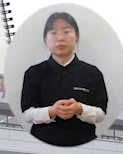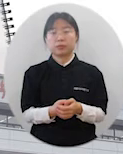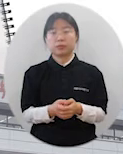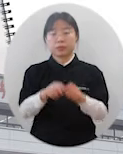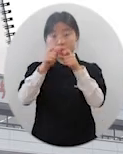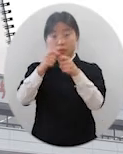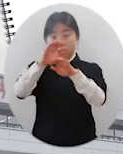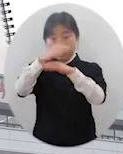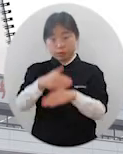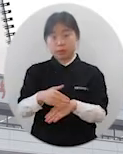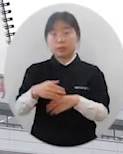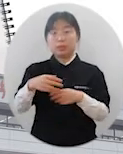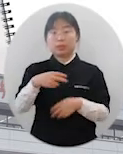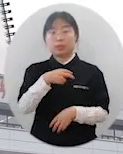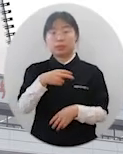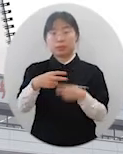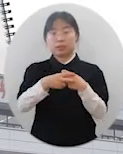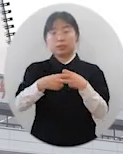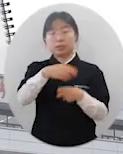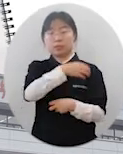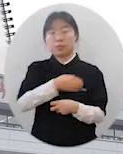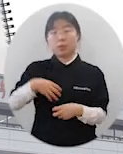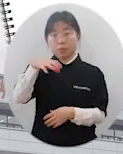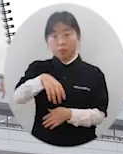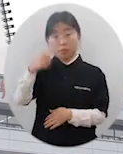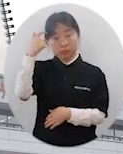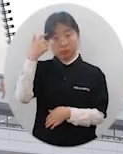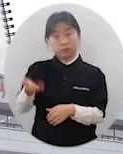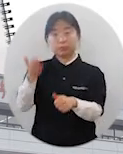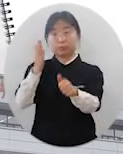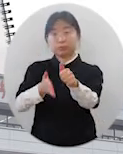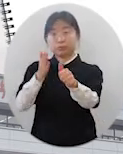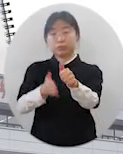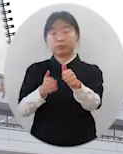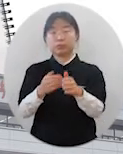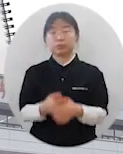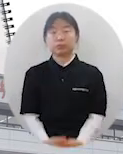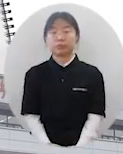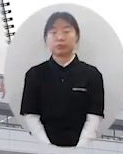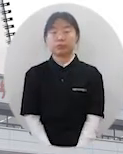관련 문의사항은 의왕시 보건소 치매안심센터로 연락 바랍니다.